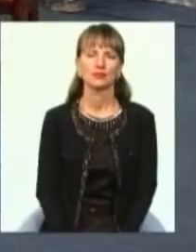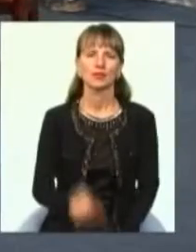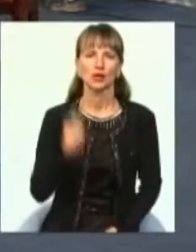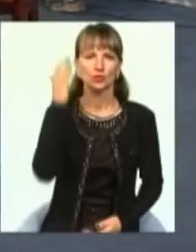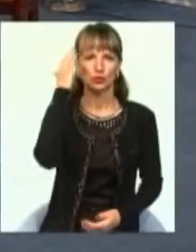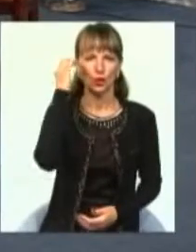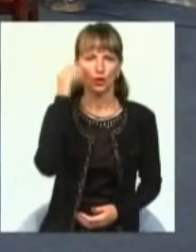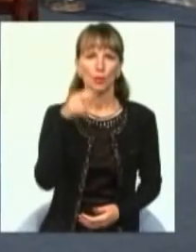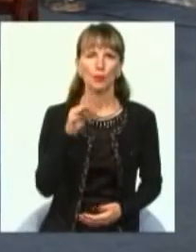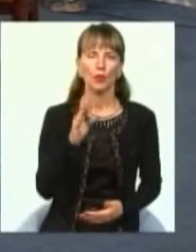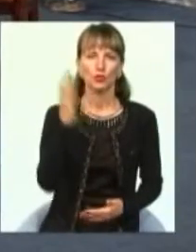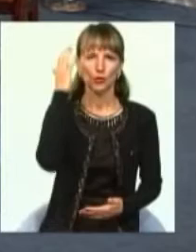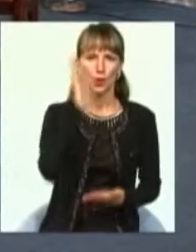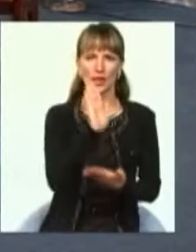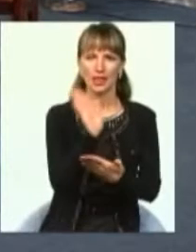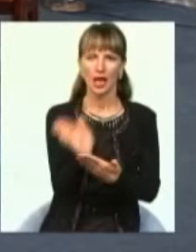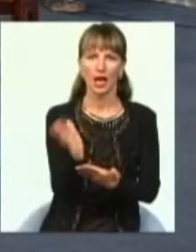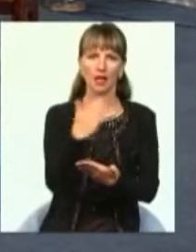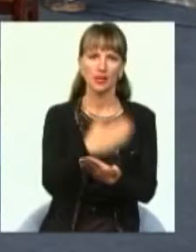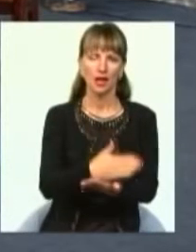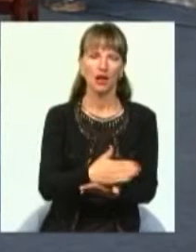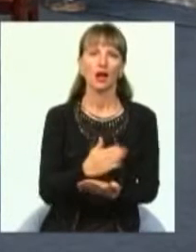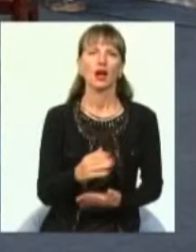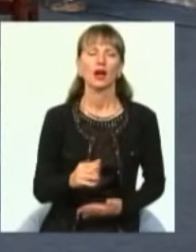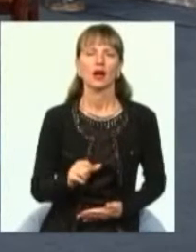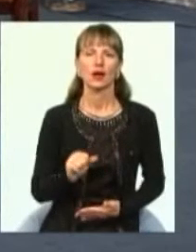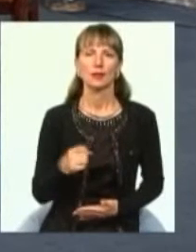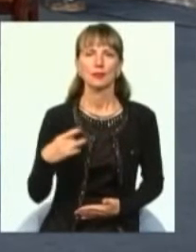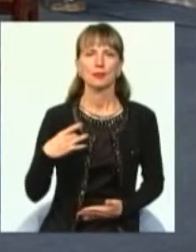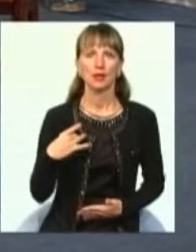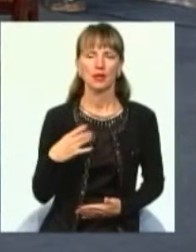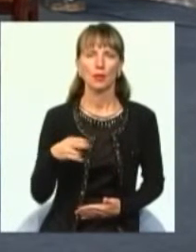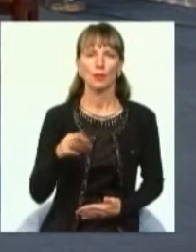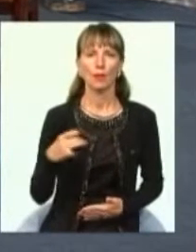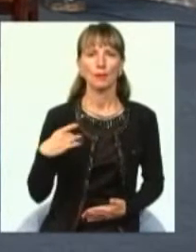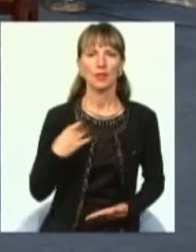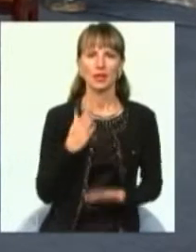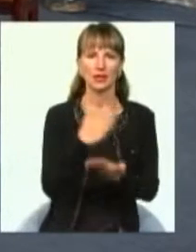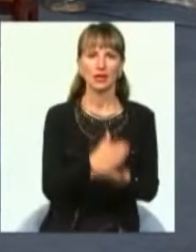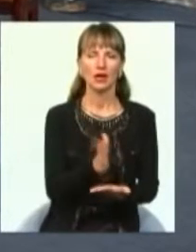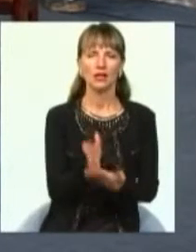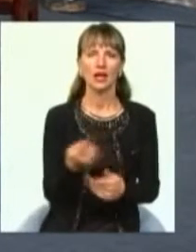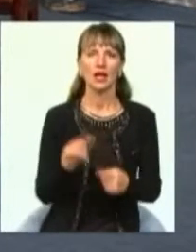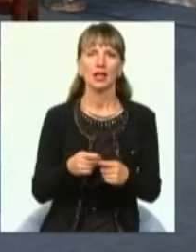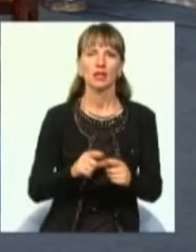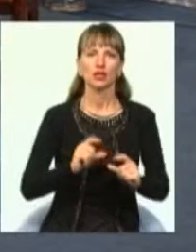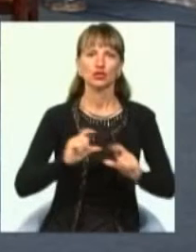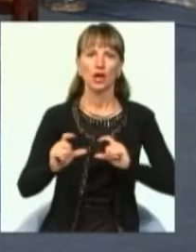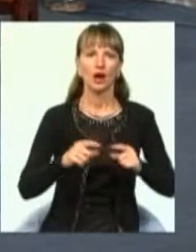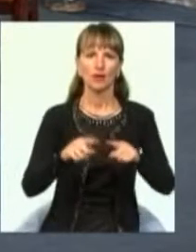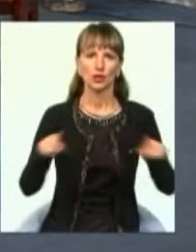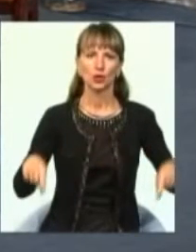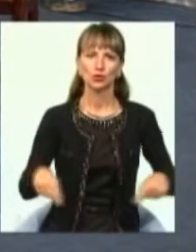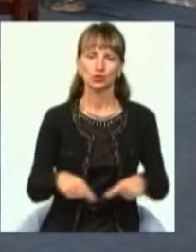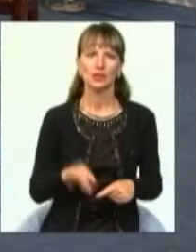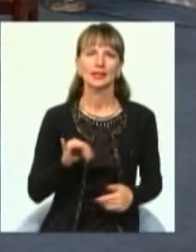чорний офіцер по чорних діагоналях всієї шахової дошки, і білий офіцер по білих діагоналях всієї шахової дошки. З офіцерами зрозуміло,